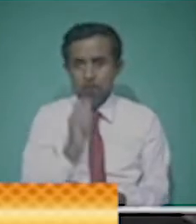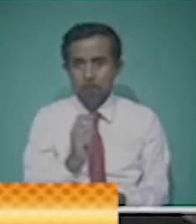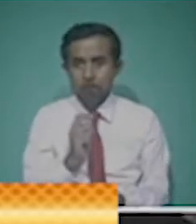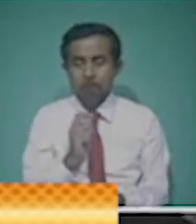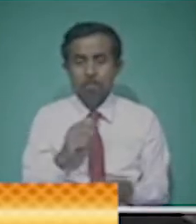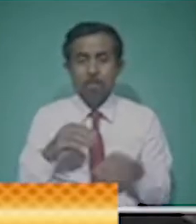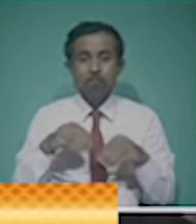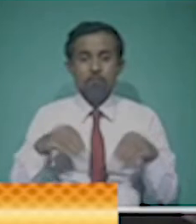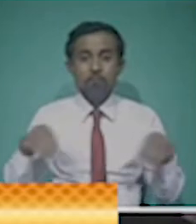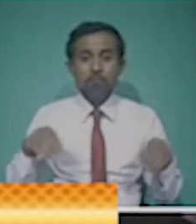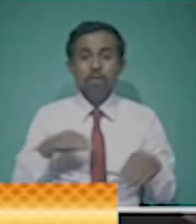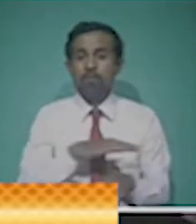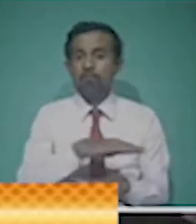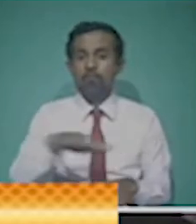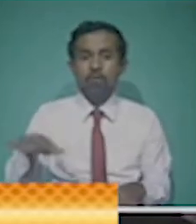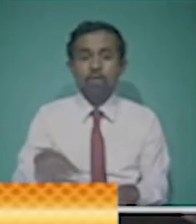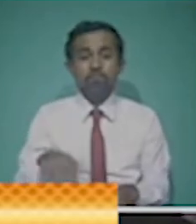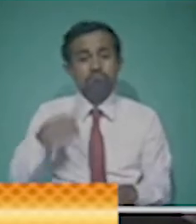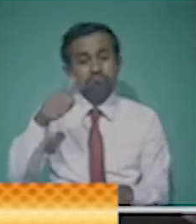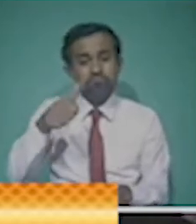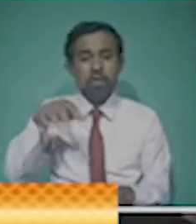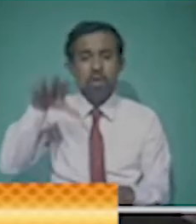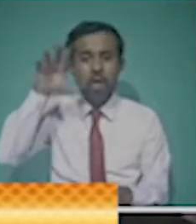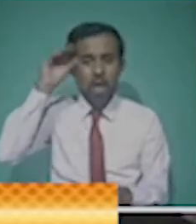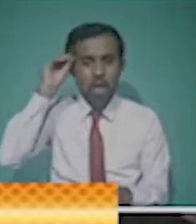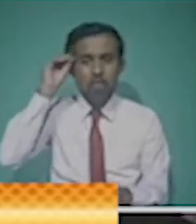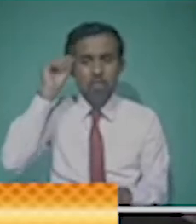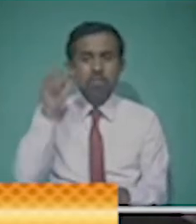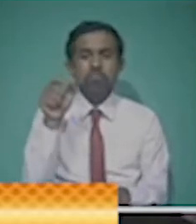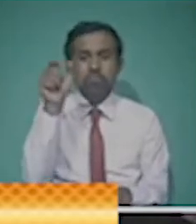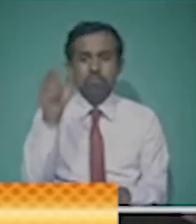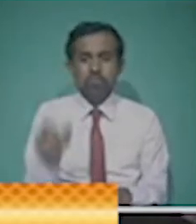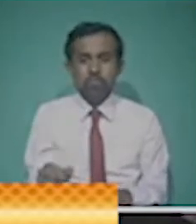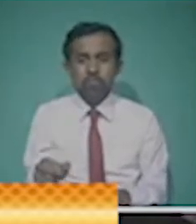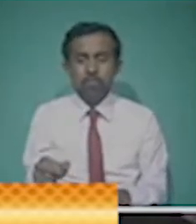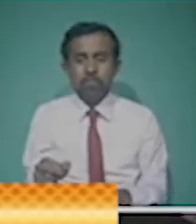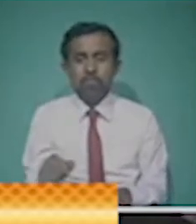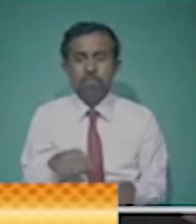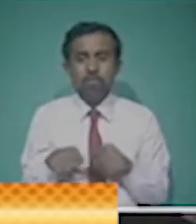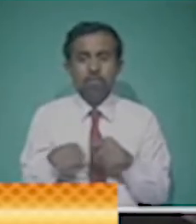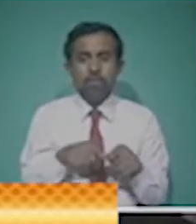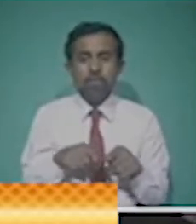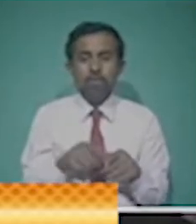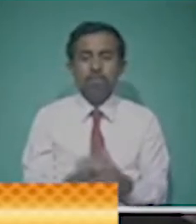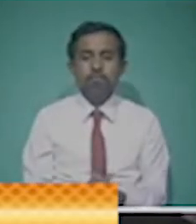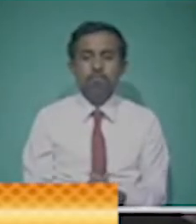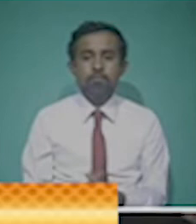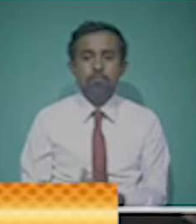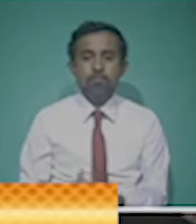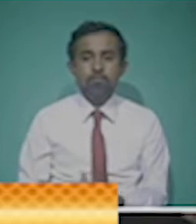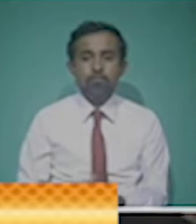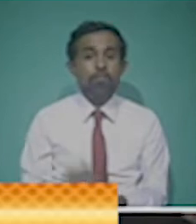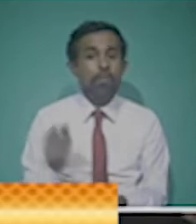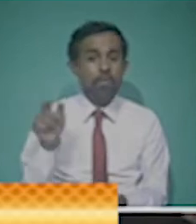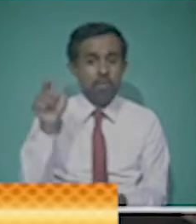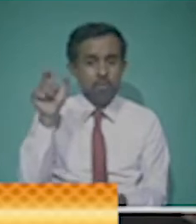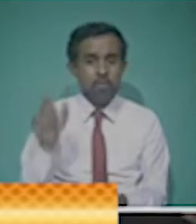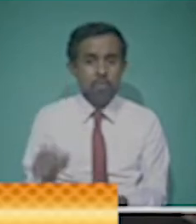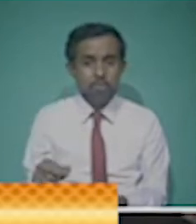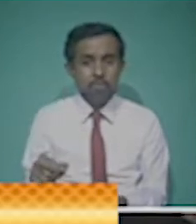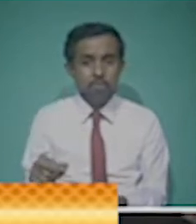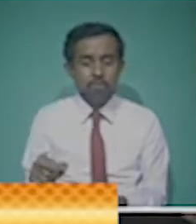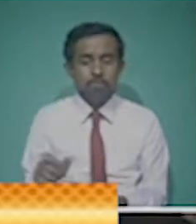புரிந்தவர். ஏனென்றால் ஒவ்வொரு முறையும் அதிகமாக வாக்குகளை பெற்றுக் கொள்வதிலே திரு ரணில் விக்ரமசிங்க அவர்கள் பெருந்தோட்ட மக்களுக்கு மிக